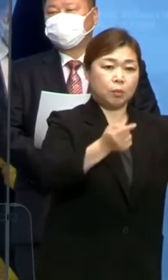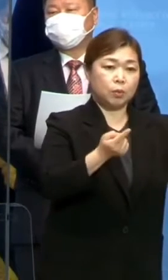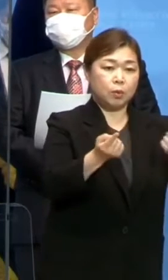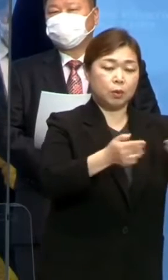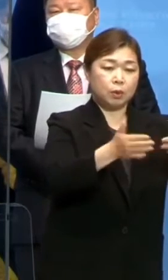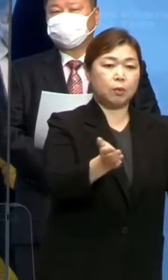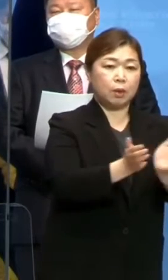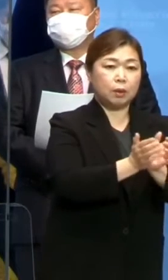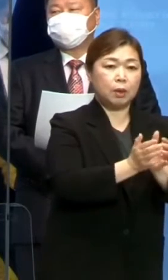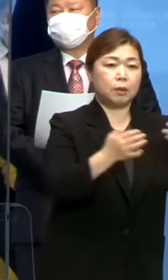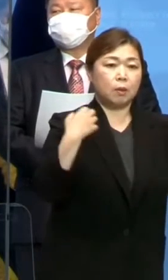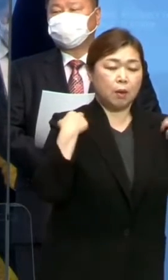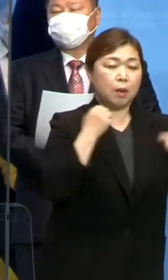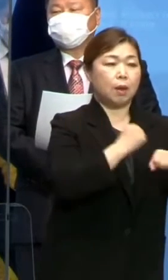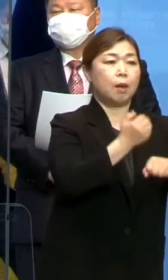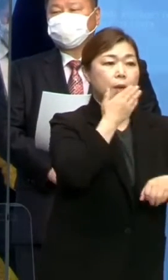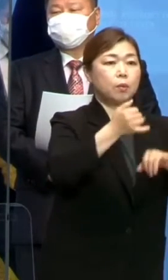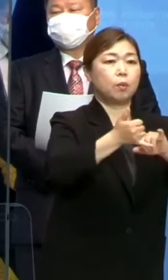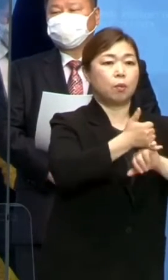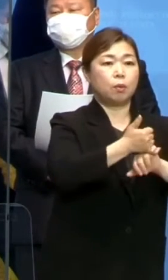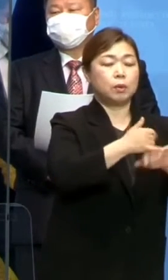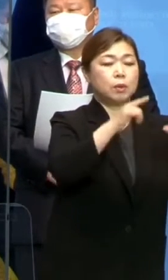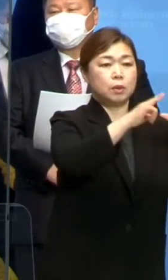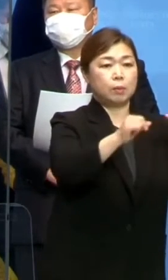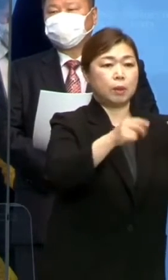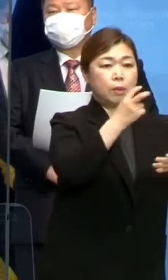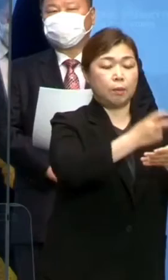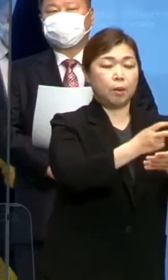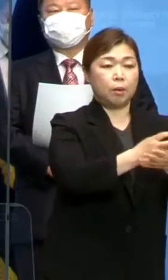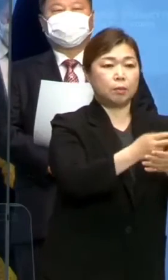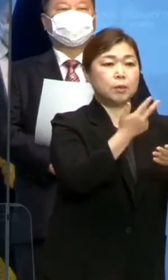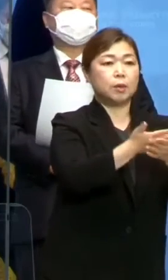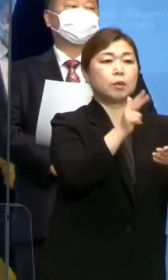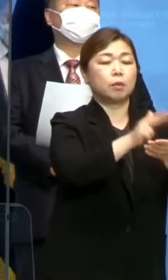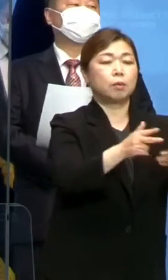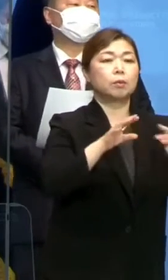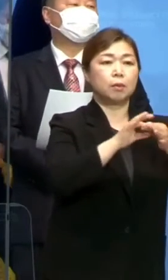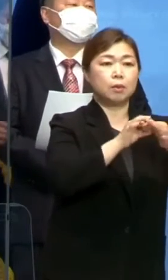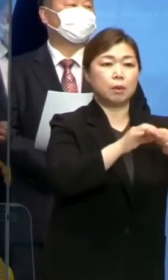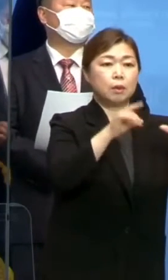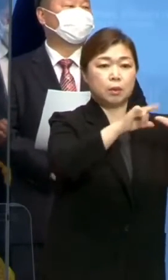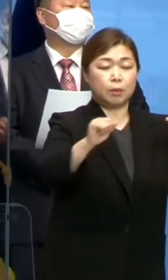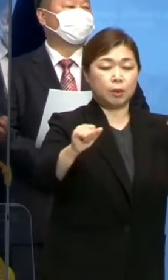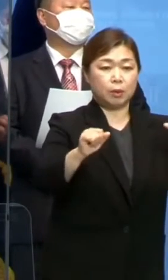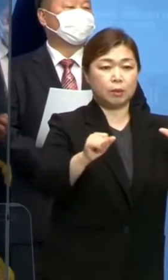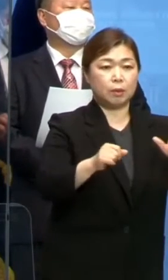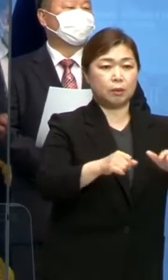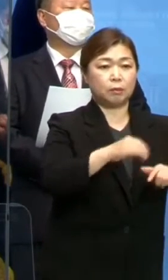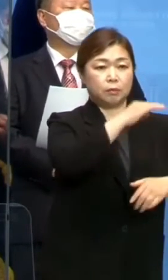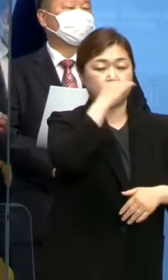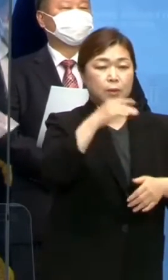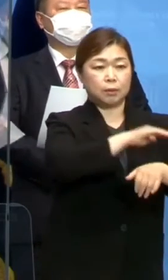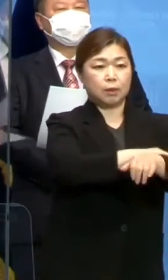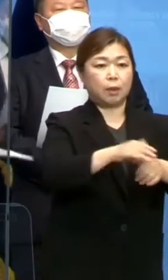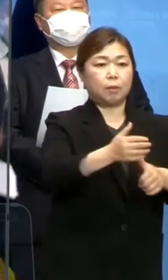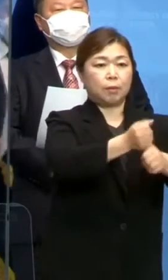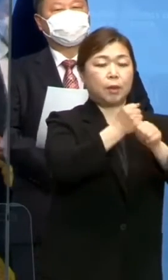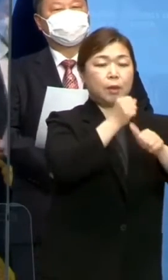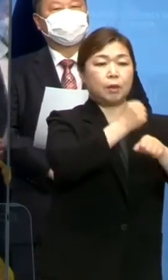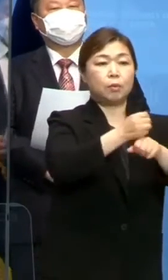기관으로서의 역할을 할 수 있도록 지방의회 법 체제를 통해 지방의 위상 정립 이 반드시